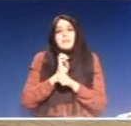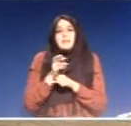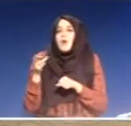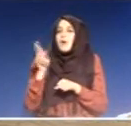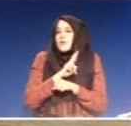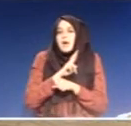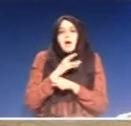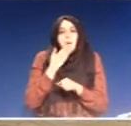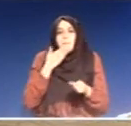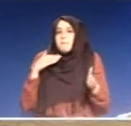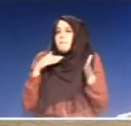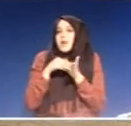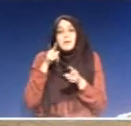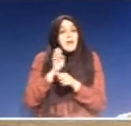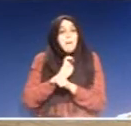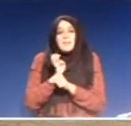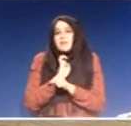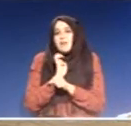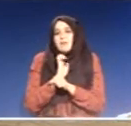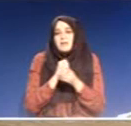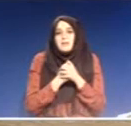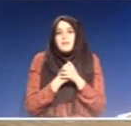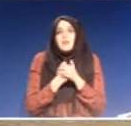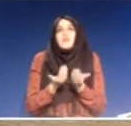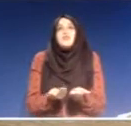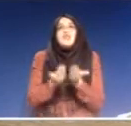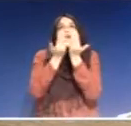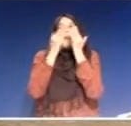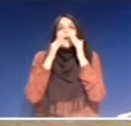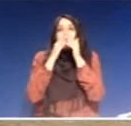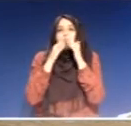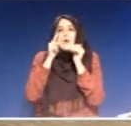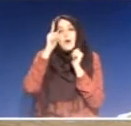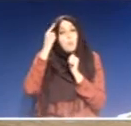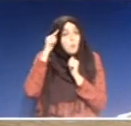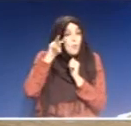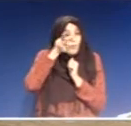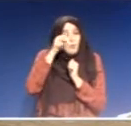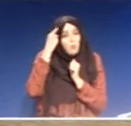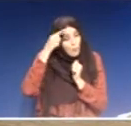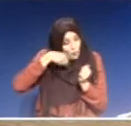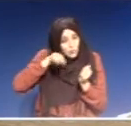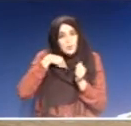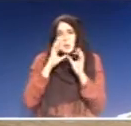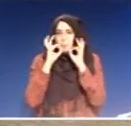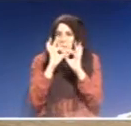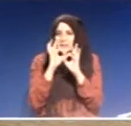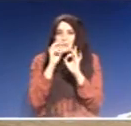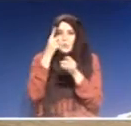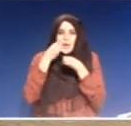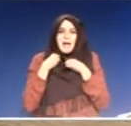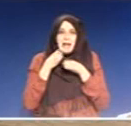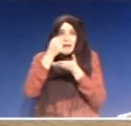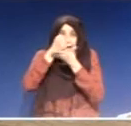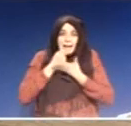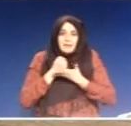الرائدة الهادفة. الحمد لله. ونسأل المولى لنا ولكم السداد والتوفيق. إن شاء الله إن